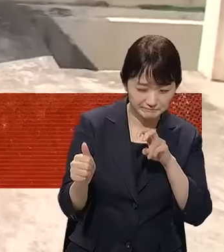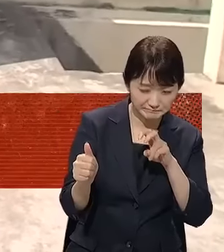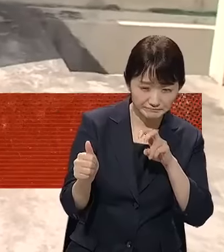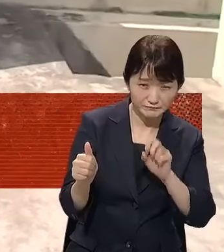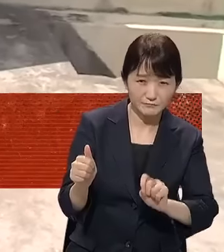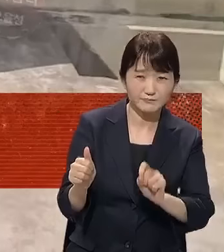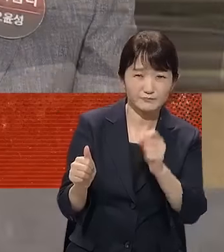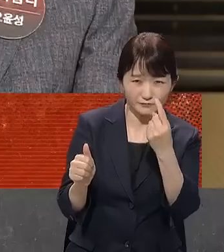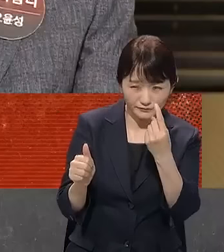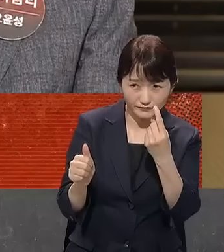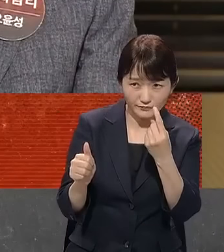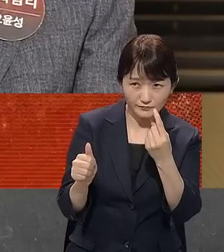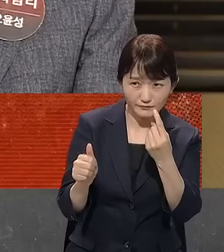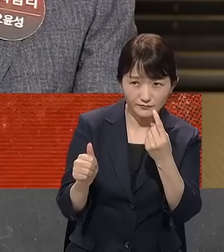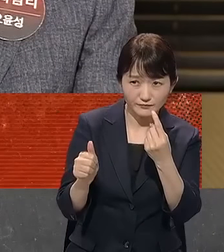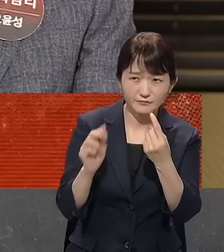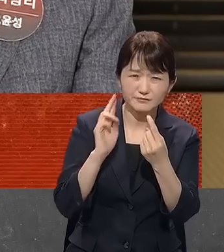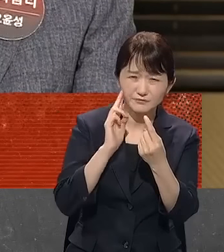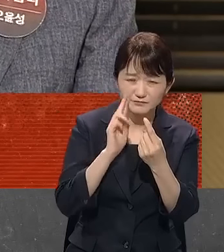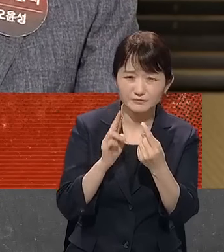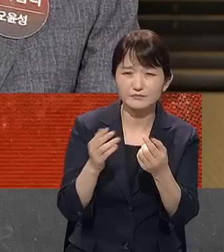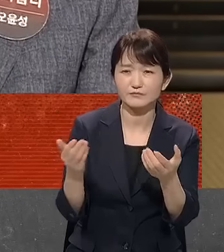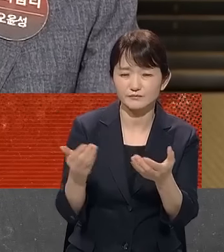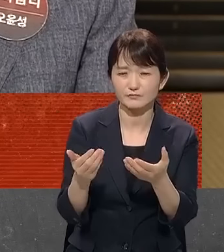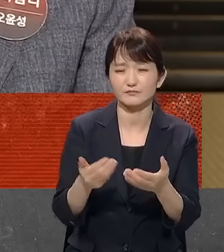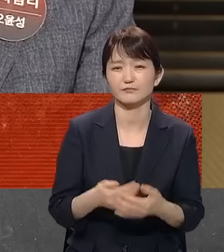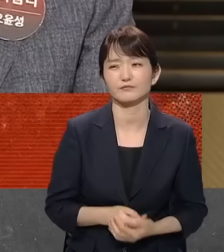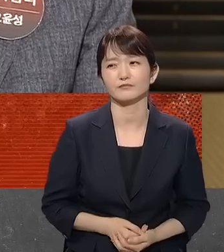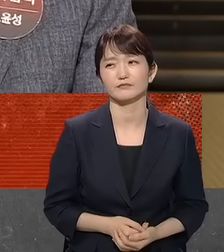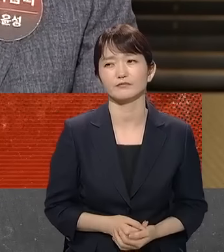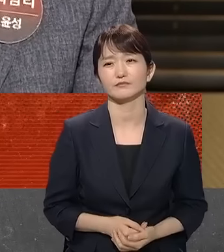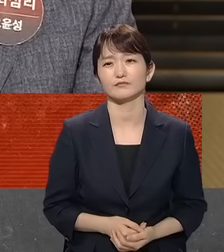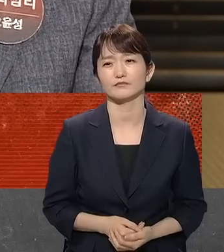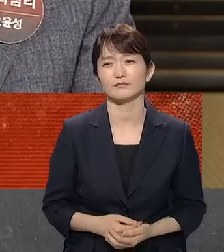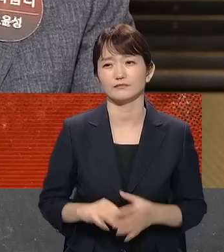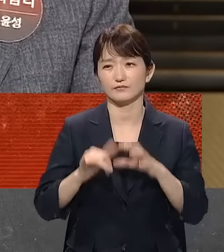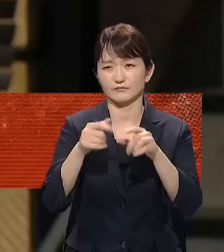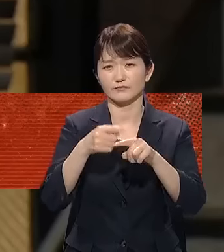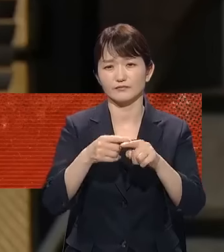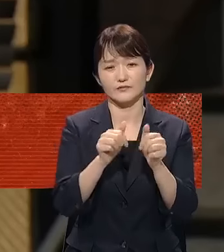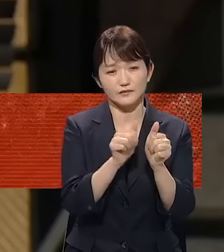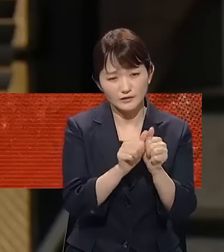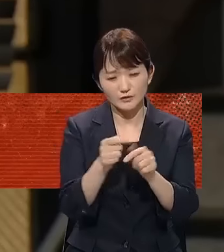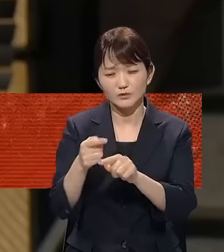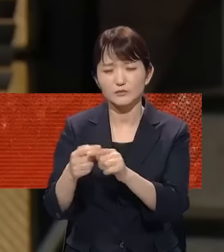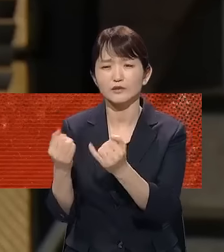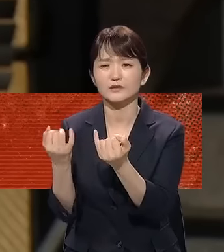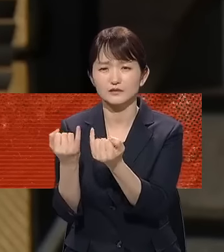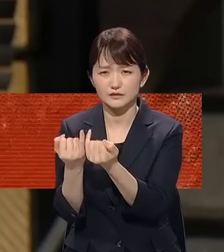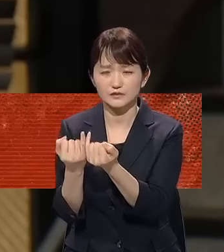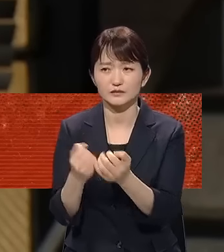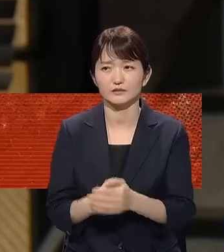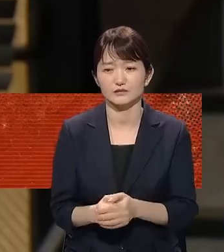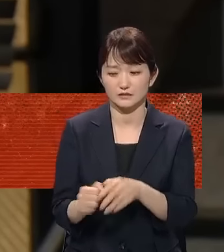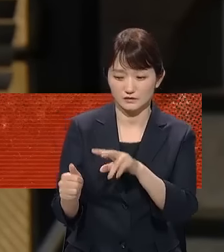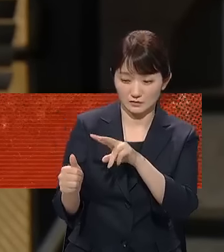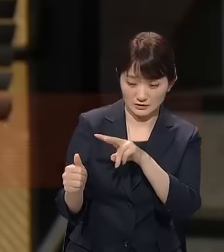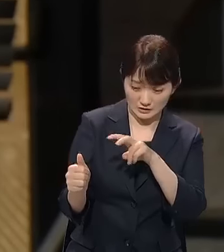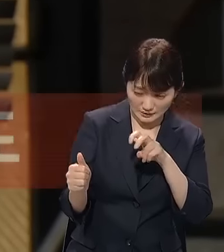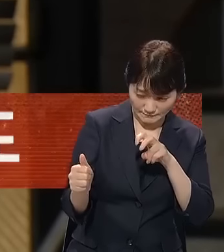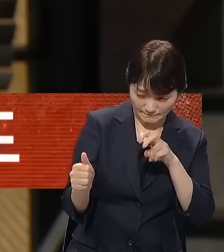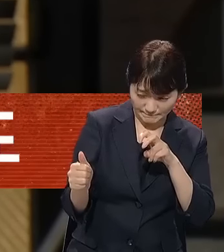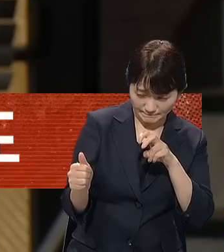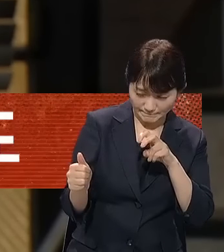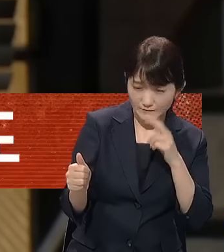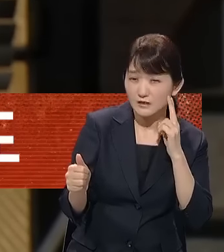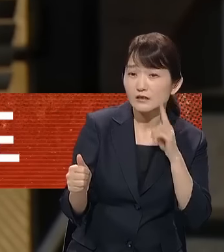질투심이이 비극을 했군요 예이 세상에 반은 남자고 반은 여자인데 사실이 그 질투의 눈이 멀면